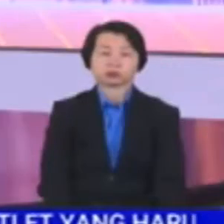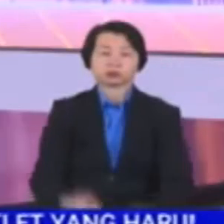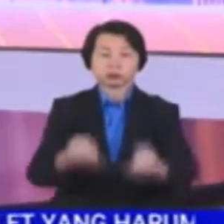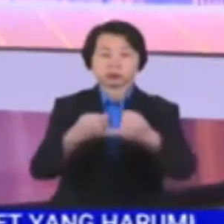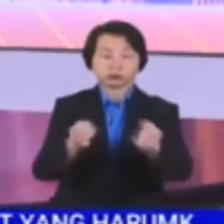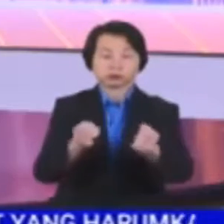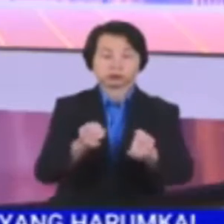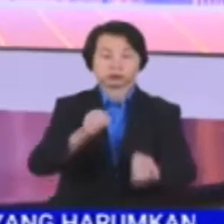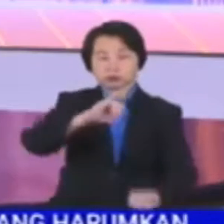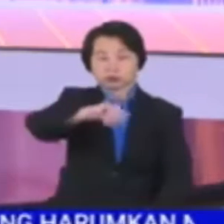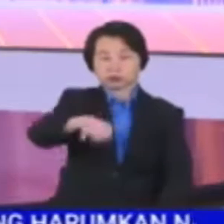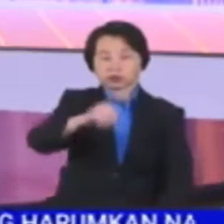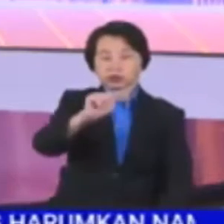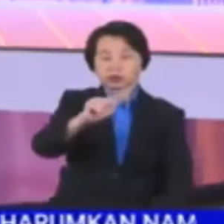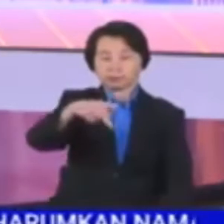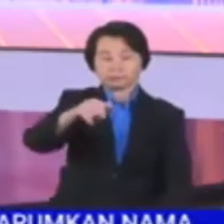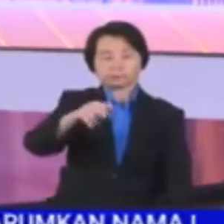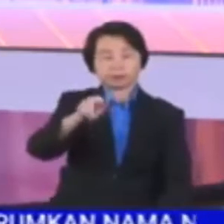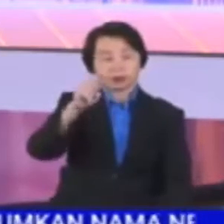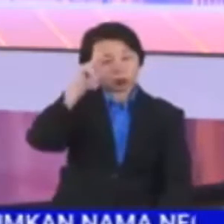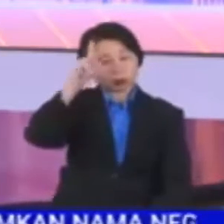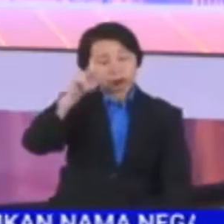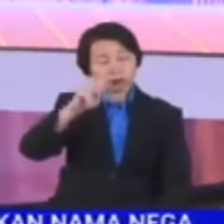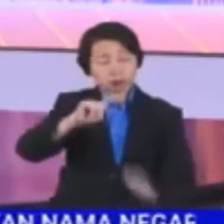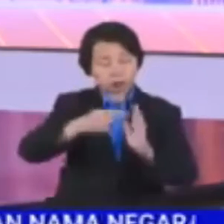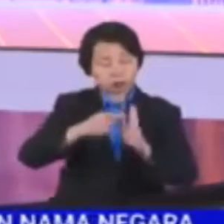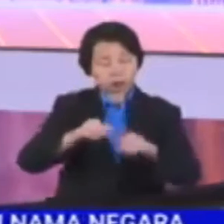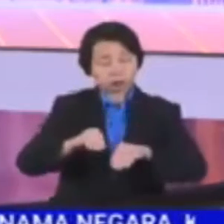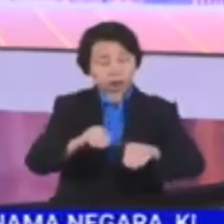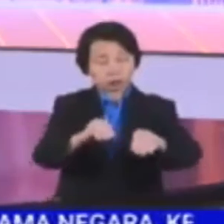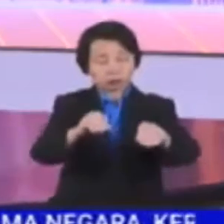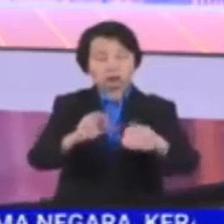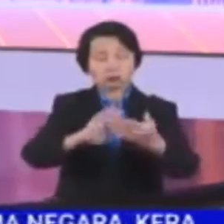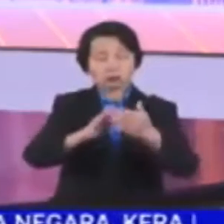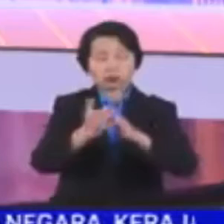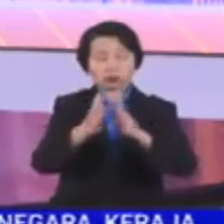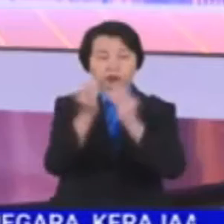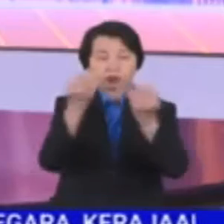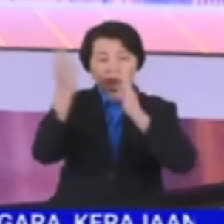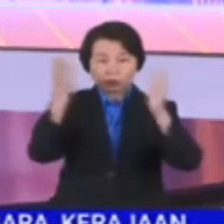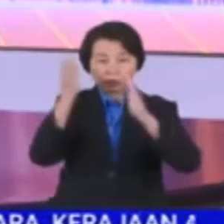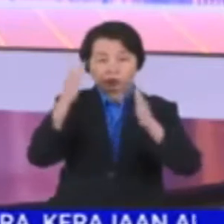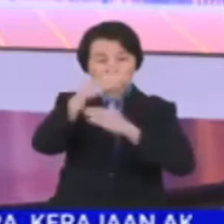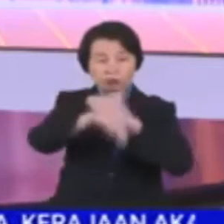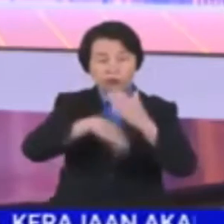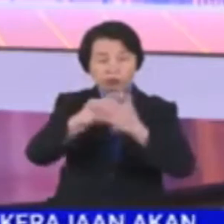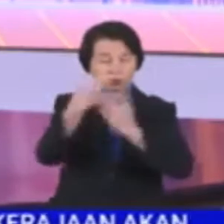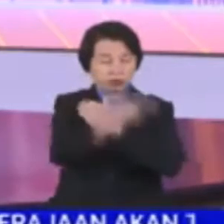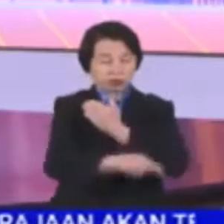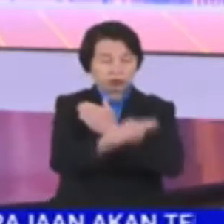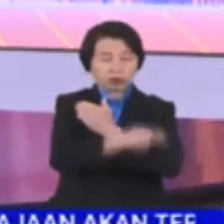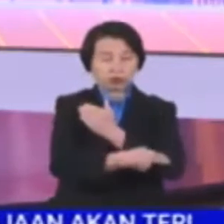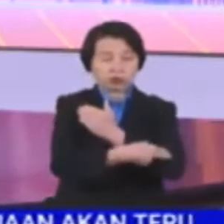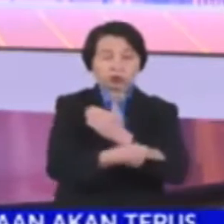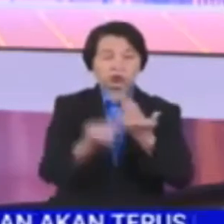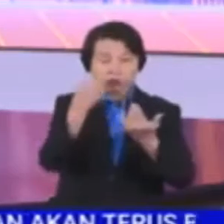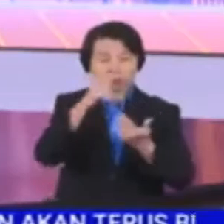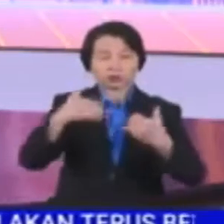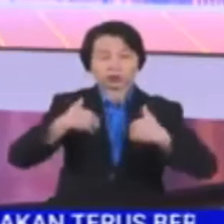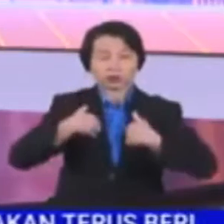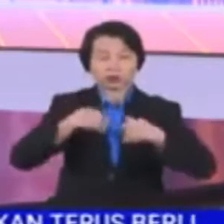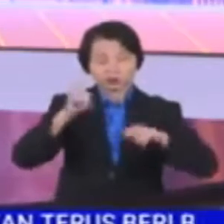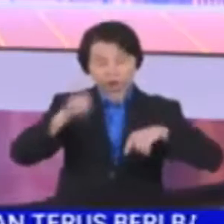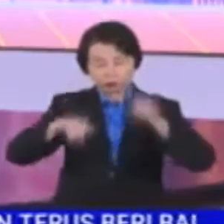Jabatan Penerangan Japan Kelantan menggerakkan 138 komuniti keluarga Malaysia di seluruh negeri berkenaan. Ini bagi